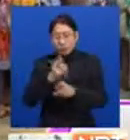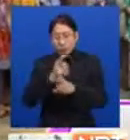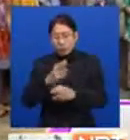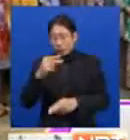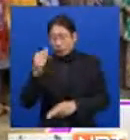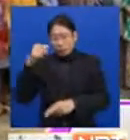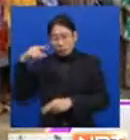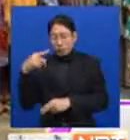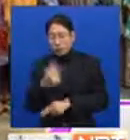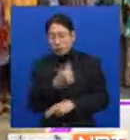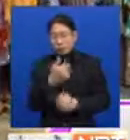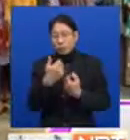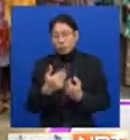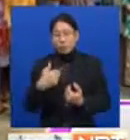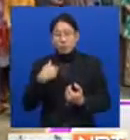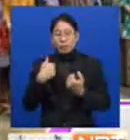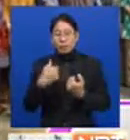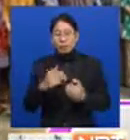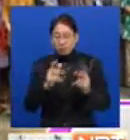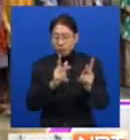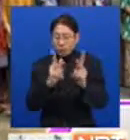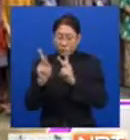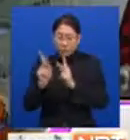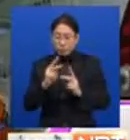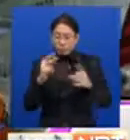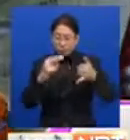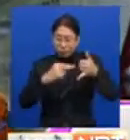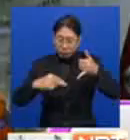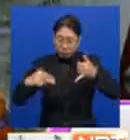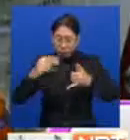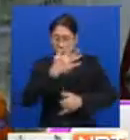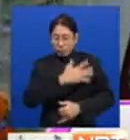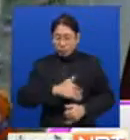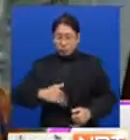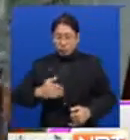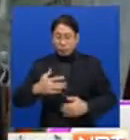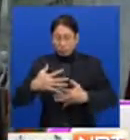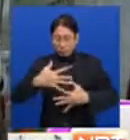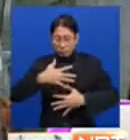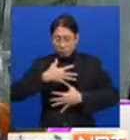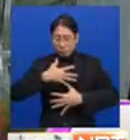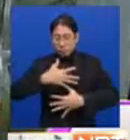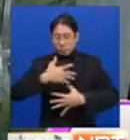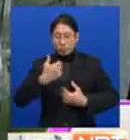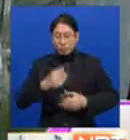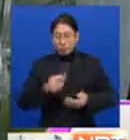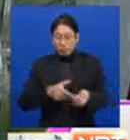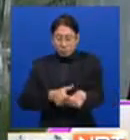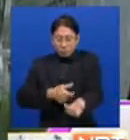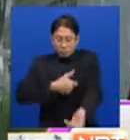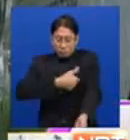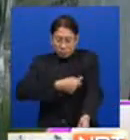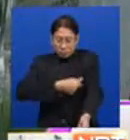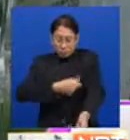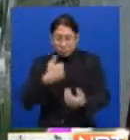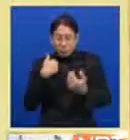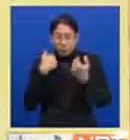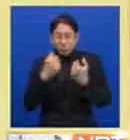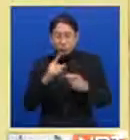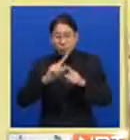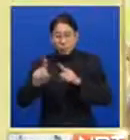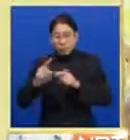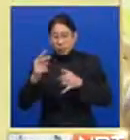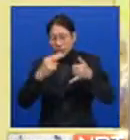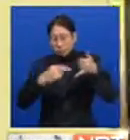ท่วงทีภายในงานนะคะมีกิจกรรมการตรวจสุขภาพเซเรย์ปอดตรวจวัดดันการให้คำแนะนำเบื้องต้นในการดูแล